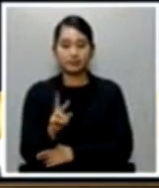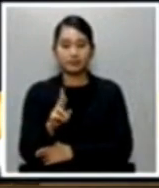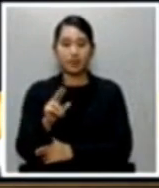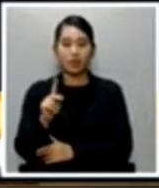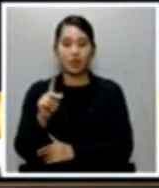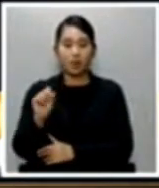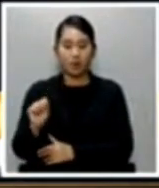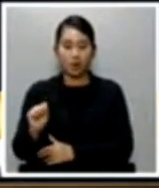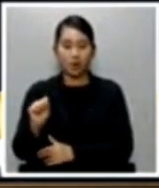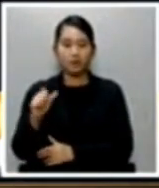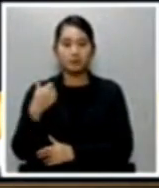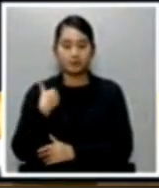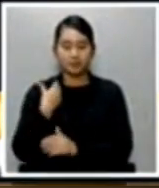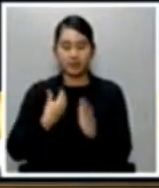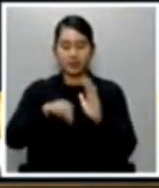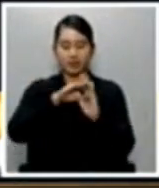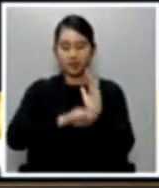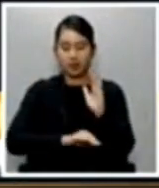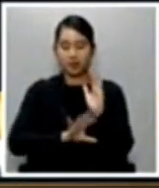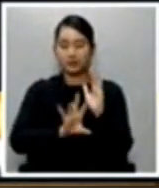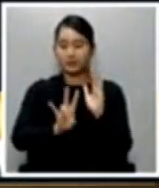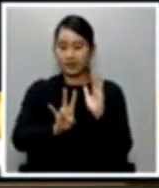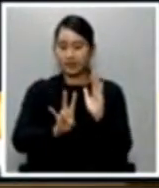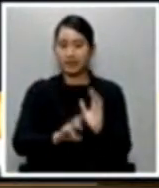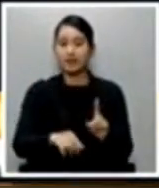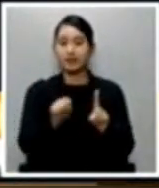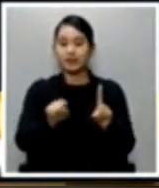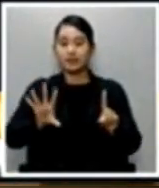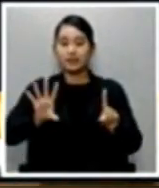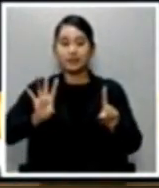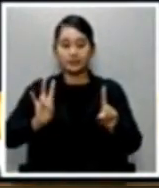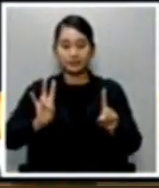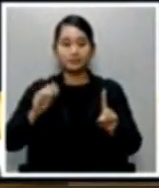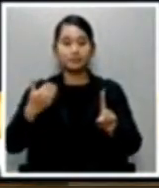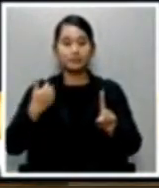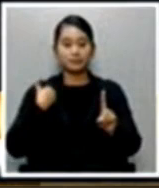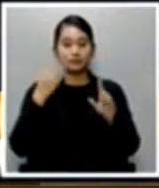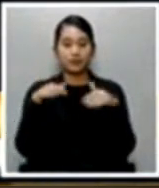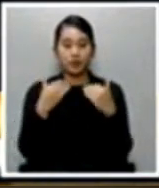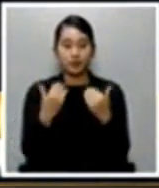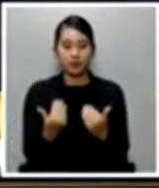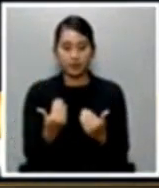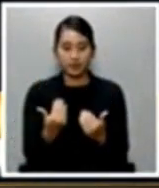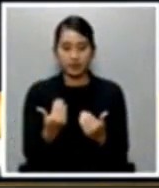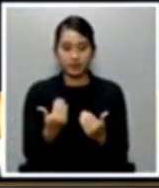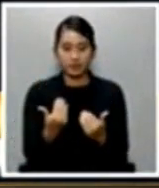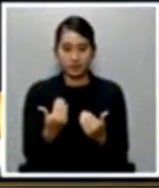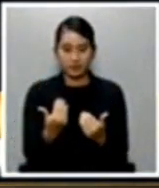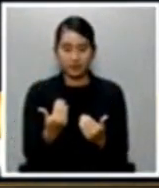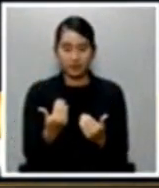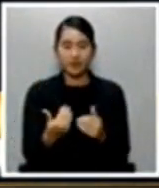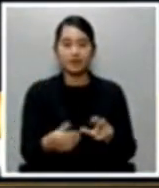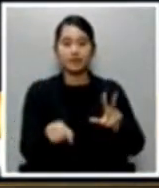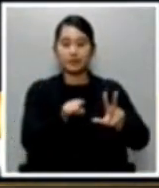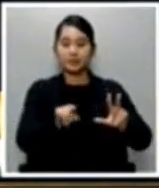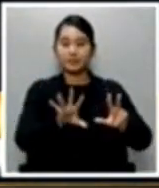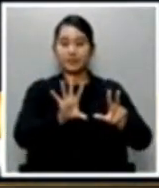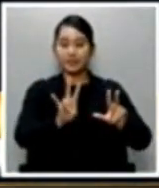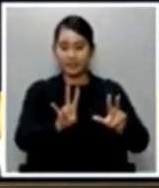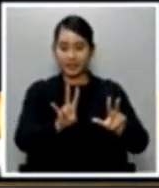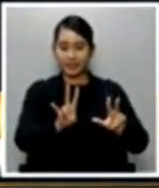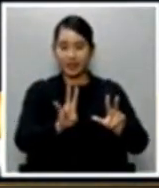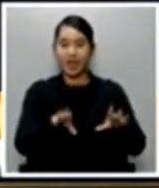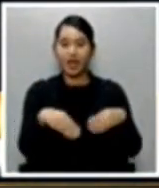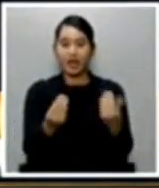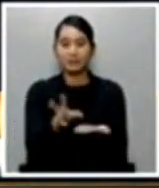คอมีทั้งหมดอยู่7ขั้นตอนคือมคอ1ถึง7นั้นณวันนี้มคอ3ถึง7นั้นเรา